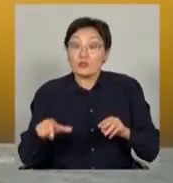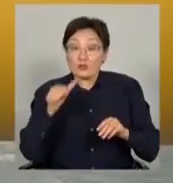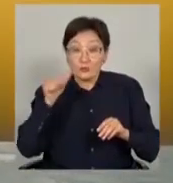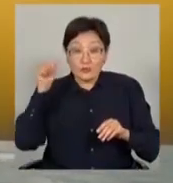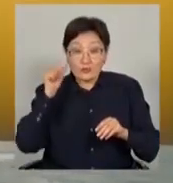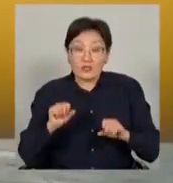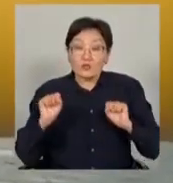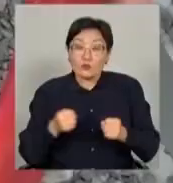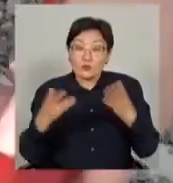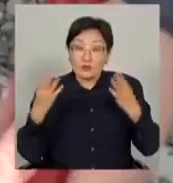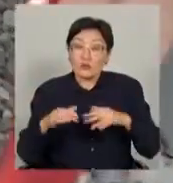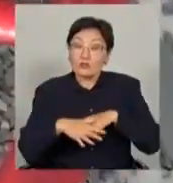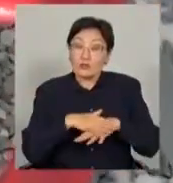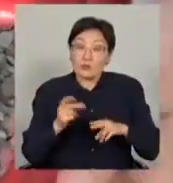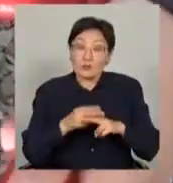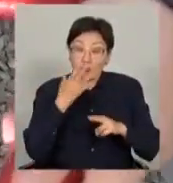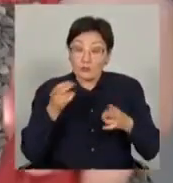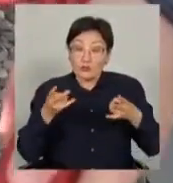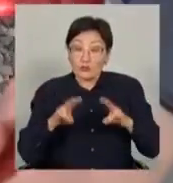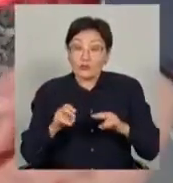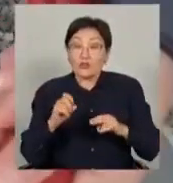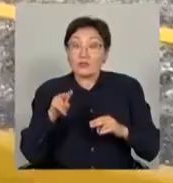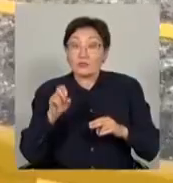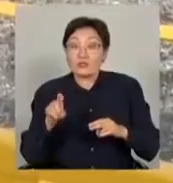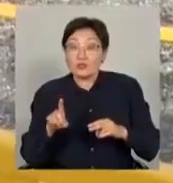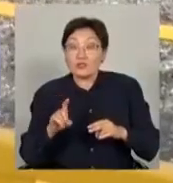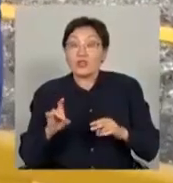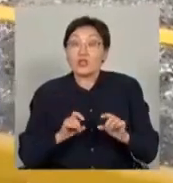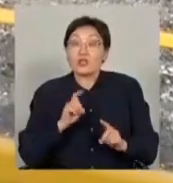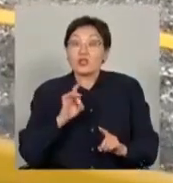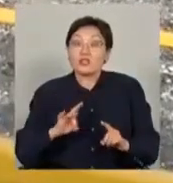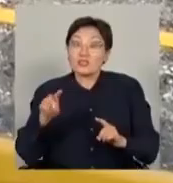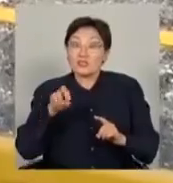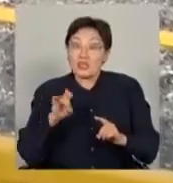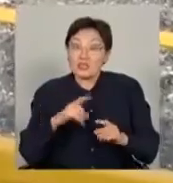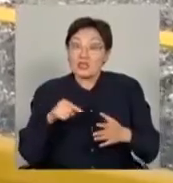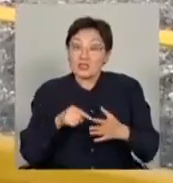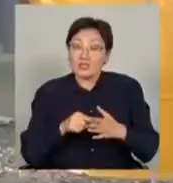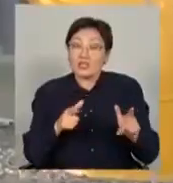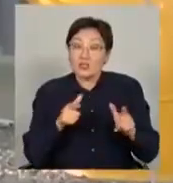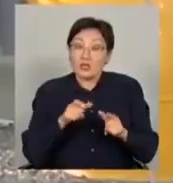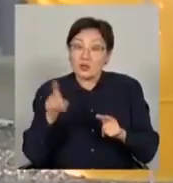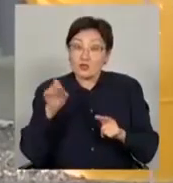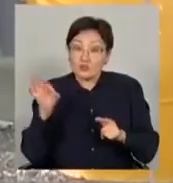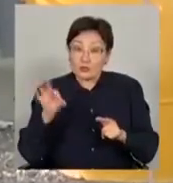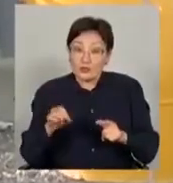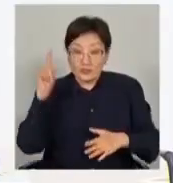жылы қақаған қыста тұрғындары жылусыз қалған. Екі бастуз бен риддердің дайындығы 100% деп сенім айтты.